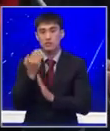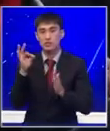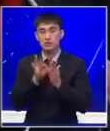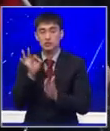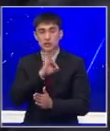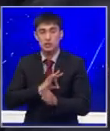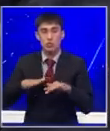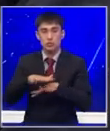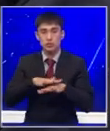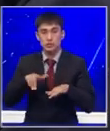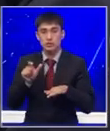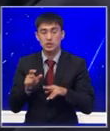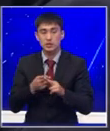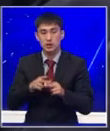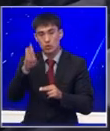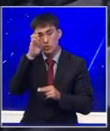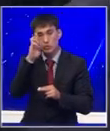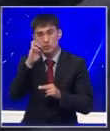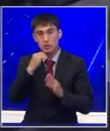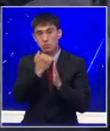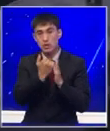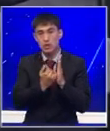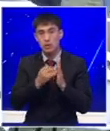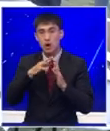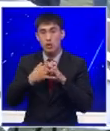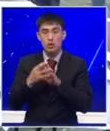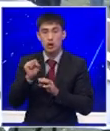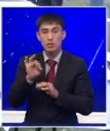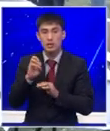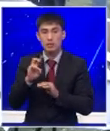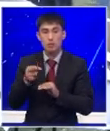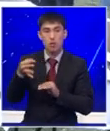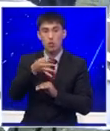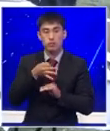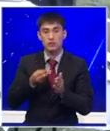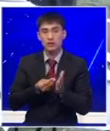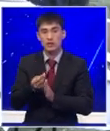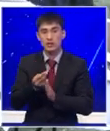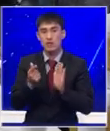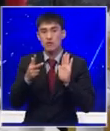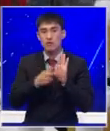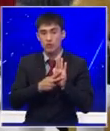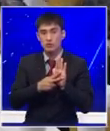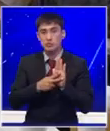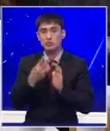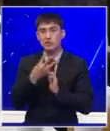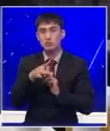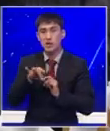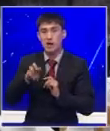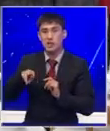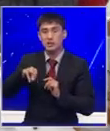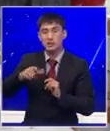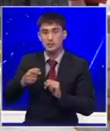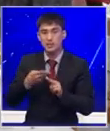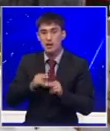доходов сельского населения в рамках государственной программы аул аманафи по области выделена 8.3 миллиарда